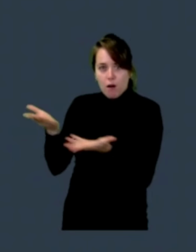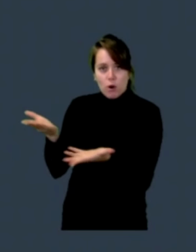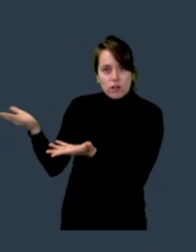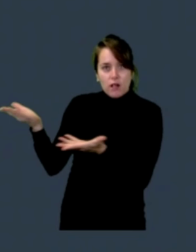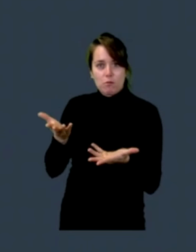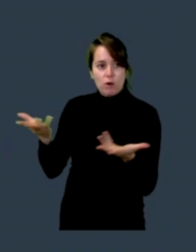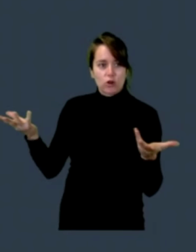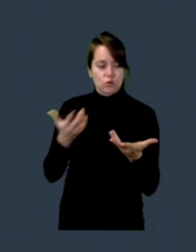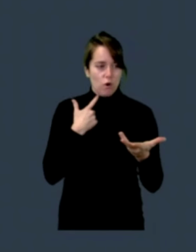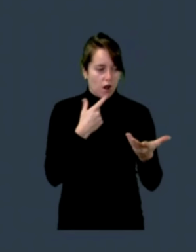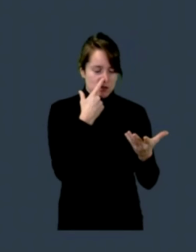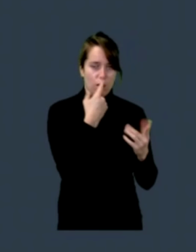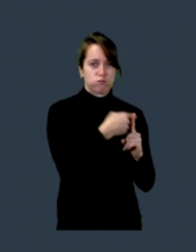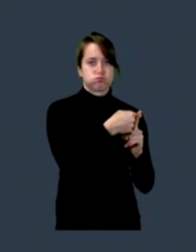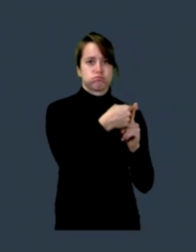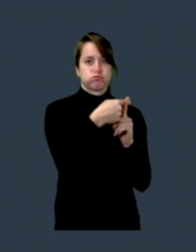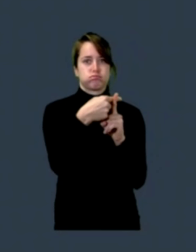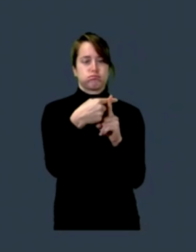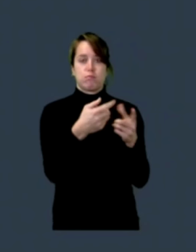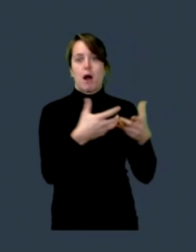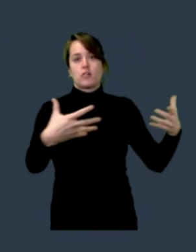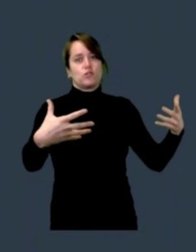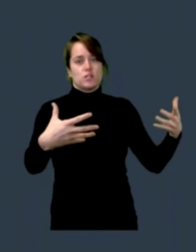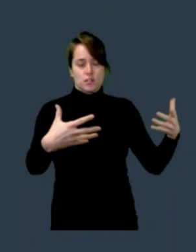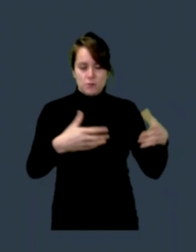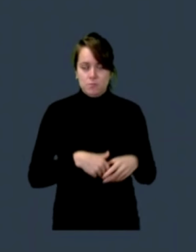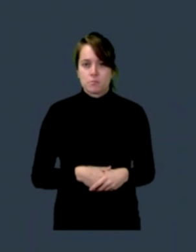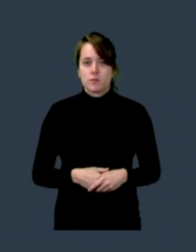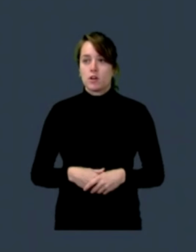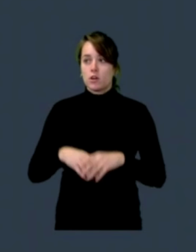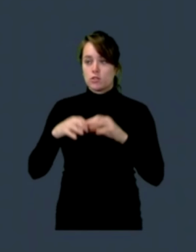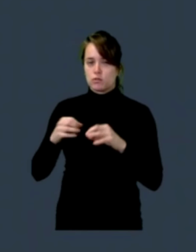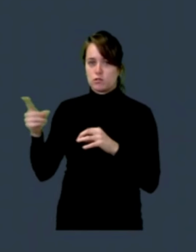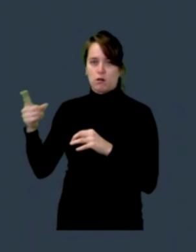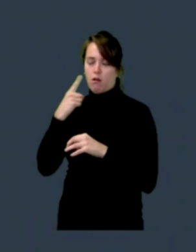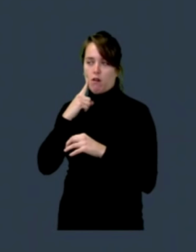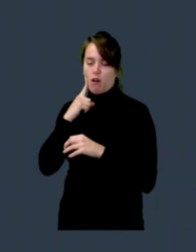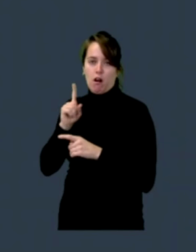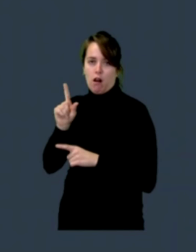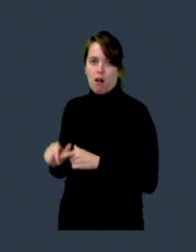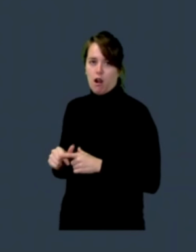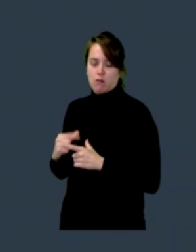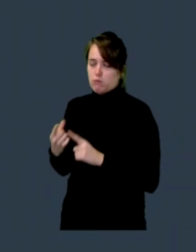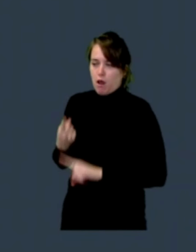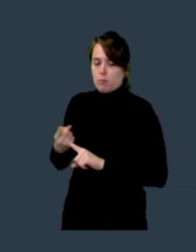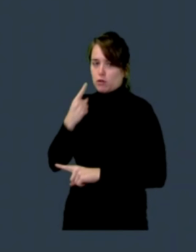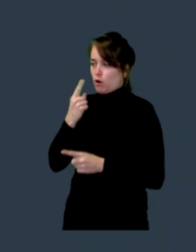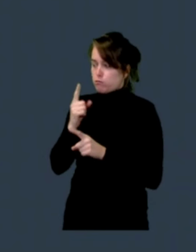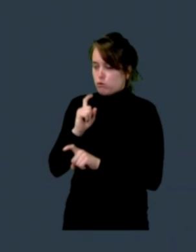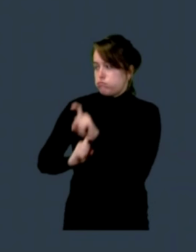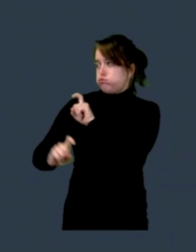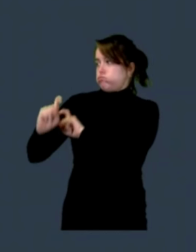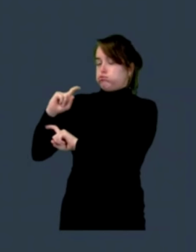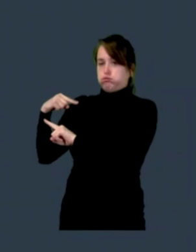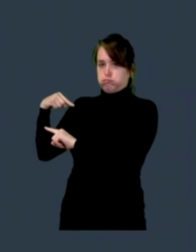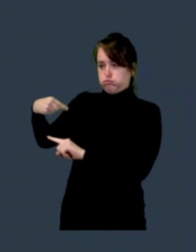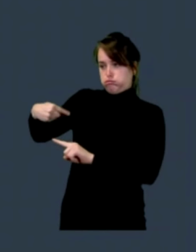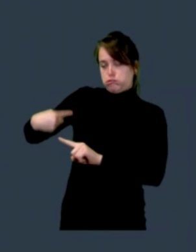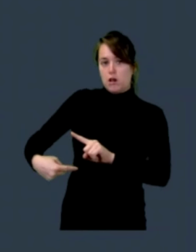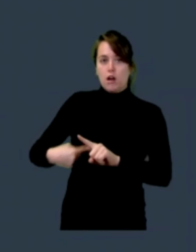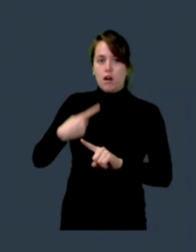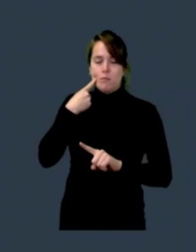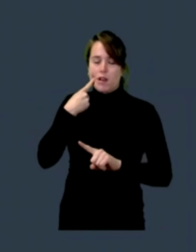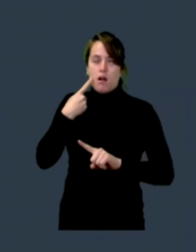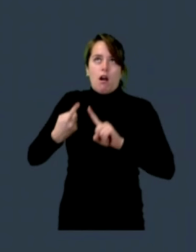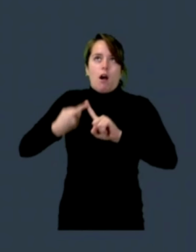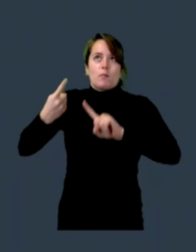pays permettent de montrer que déjà son inscription dans l'histoire a été faite et que, au fond, on ne retient que